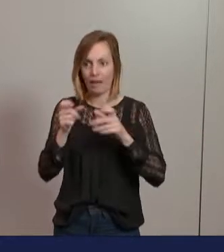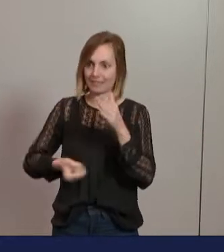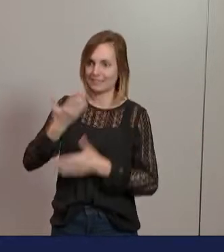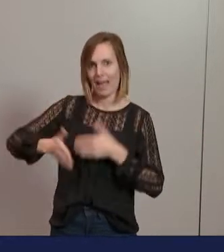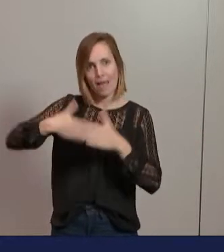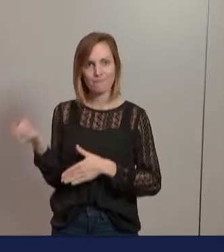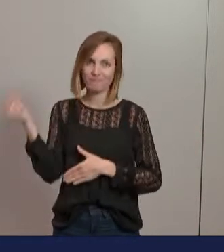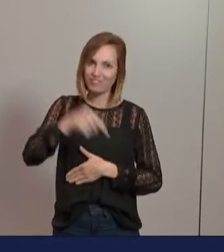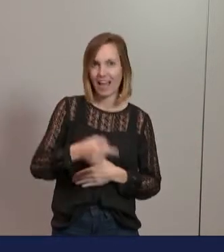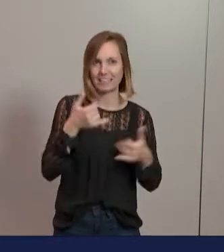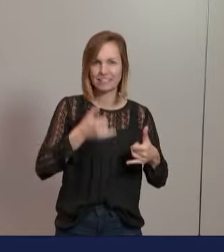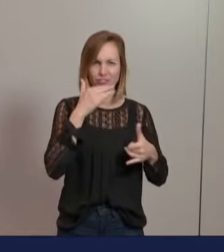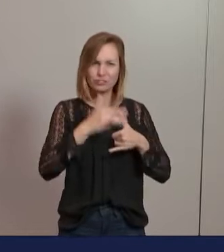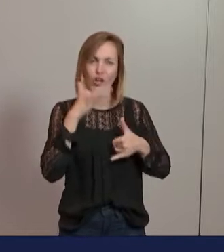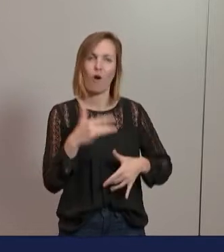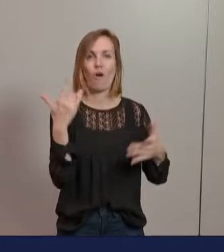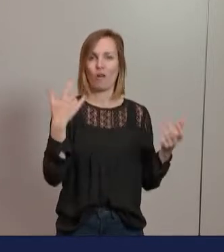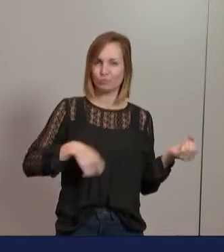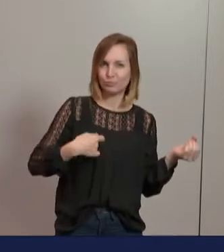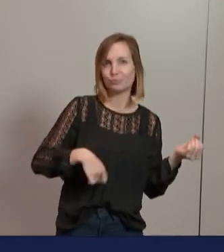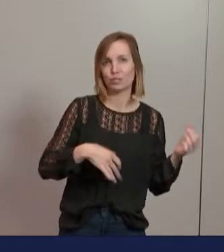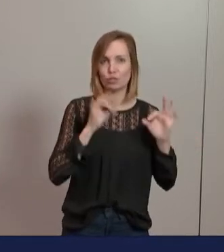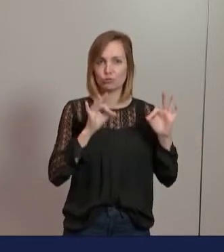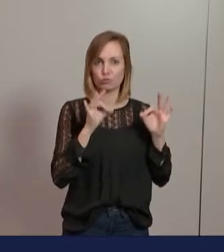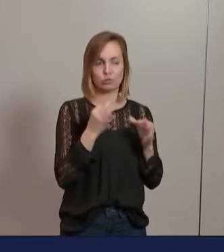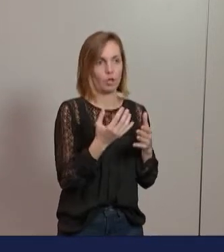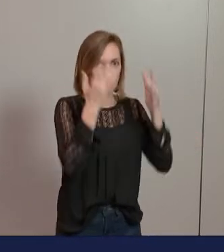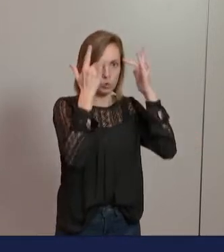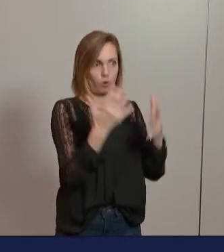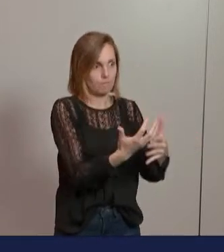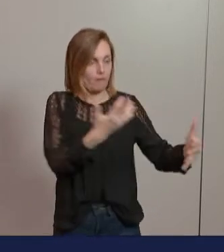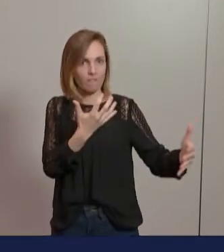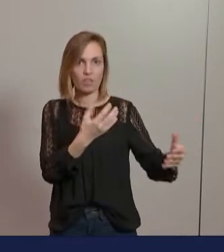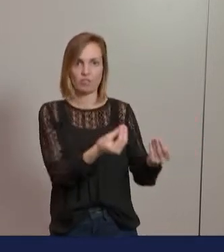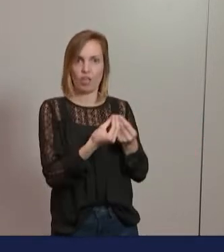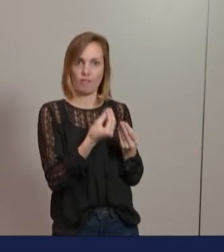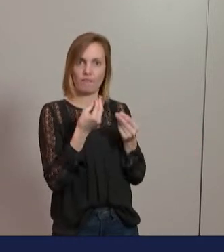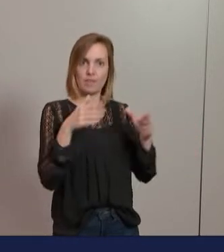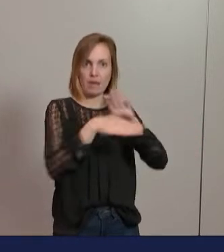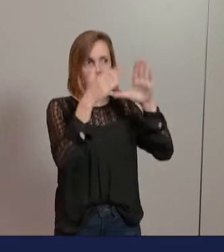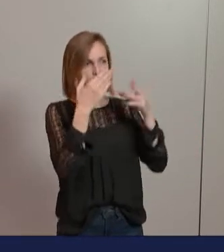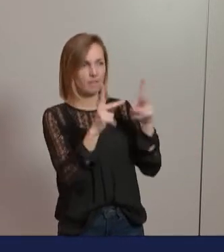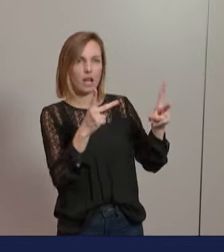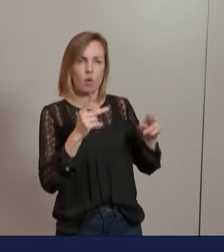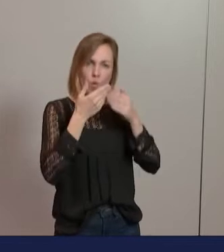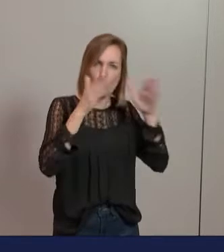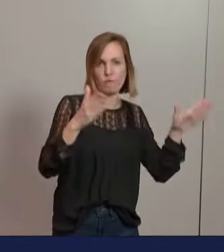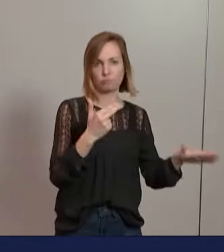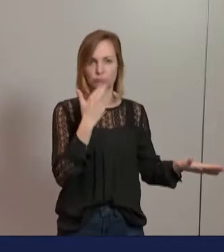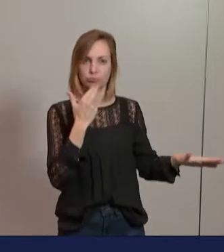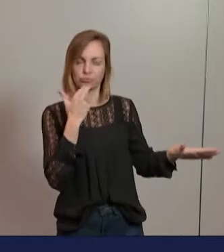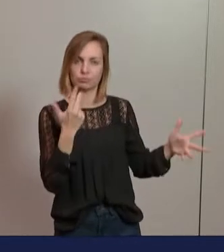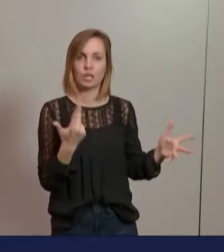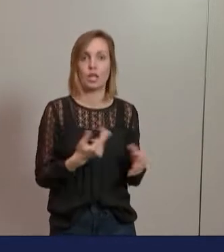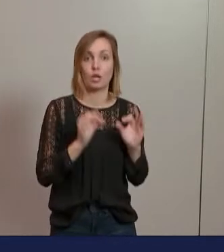territoire. L'offre culturelle est le reflet d'une ville, de sa vitalité et de son ouverture. Pour cela, la ville poursuivra le